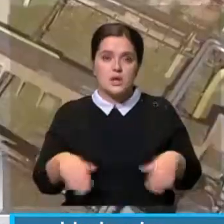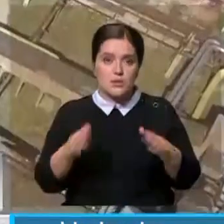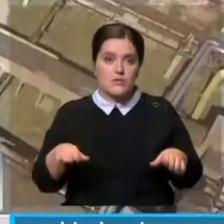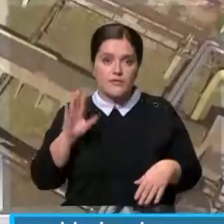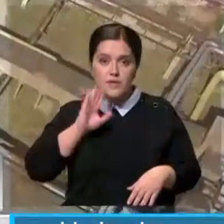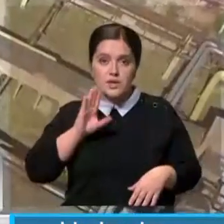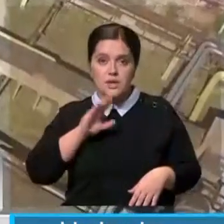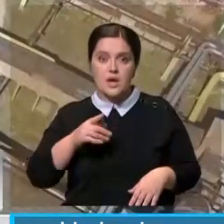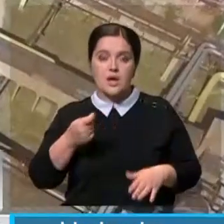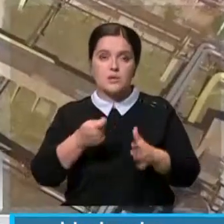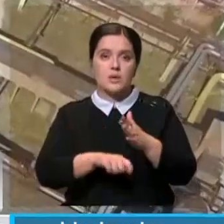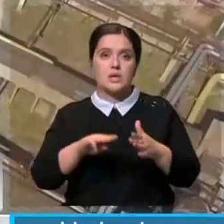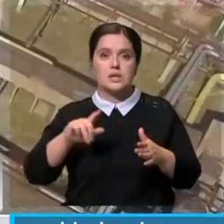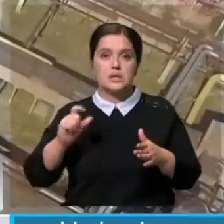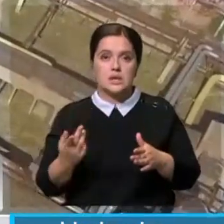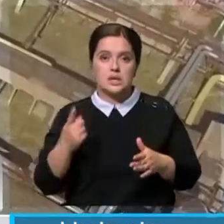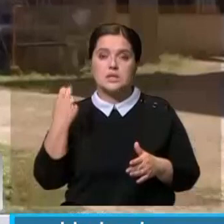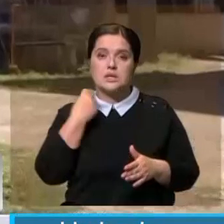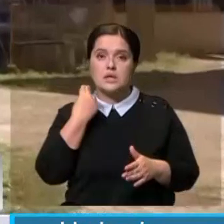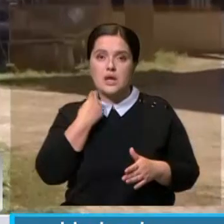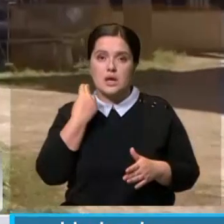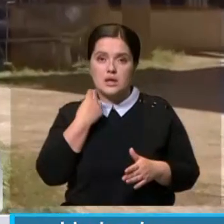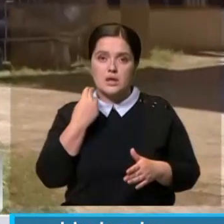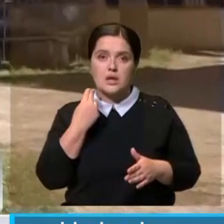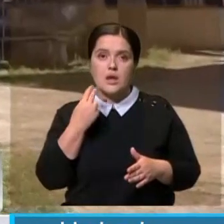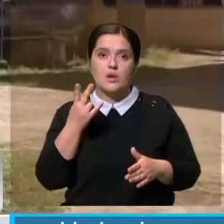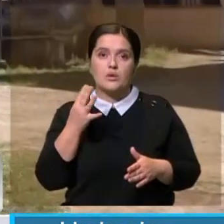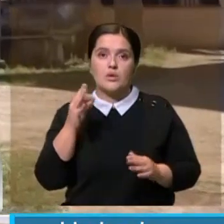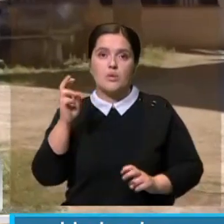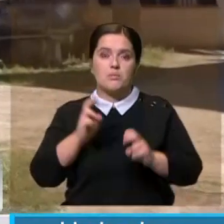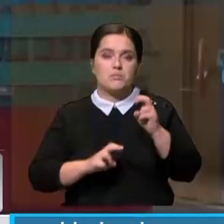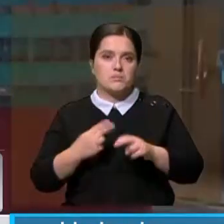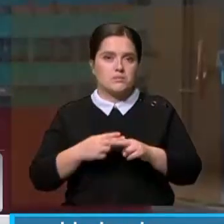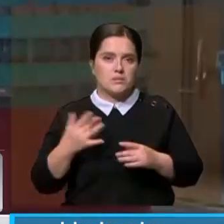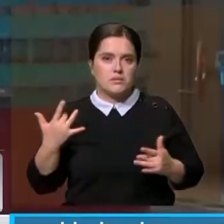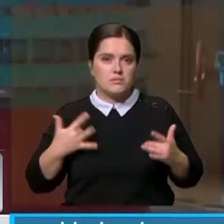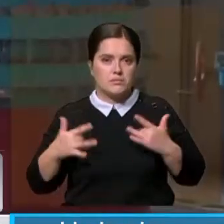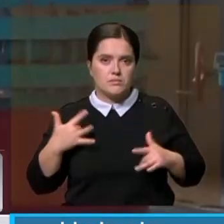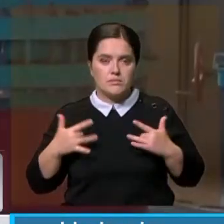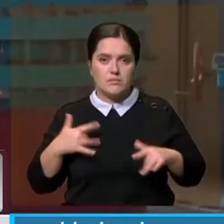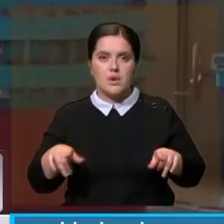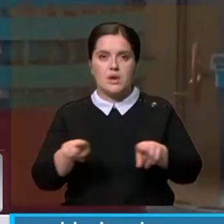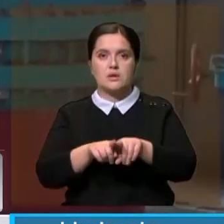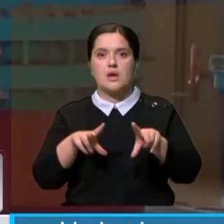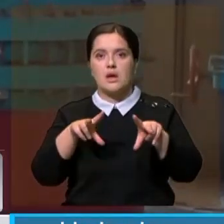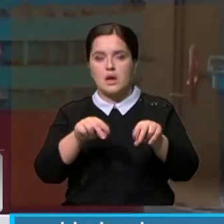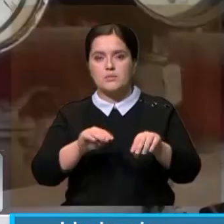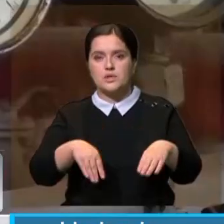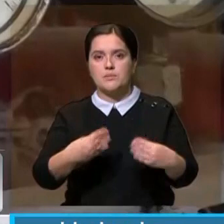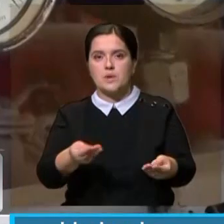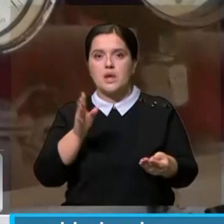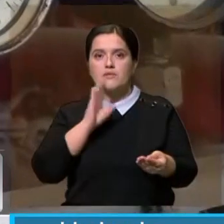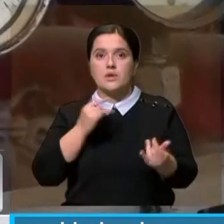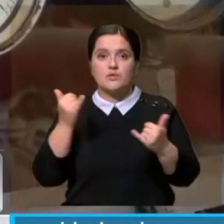версия отсутствия воды ранее называли отключение ТЭЦ за долги перед поставщиками газа. Но на предприятии эту версию опровергли, а